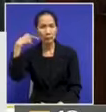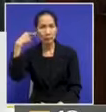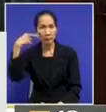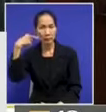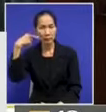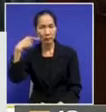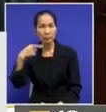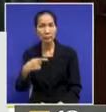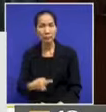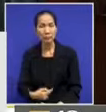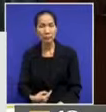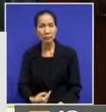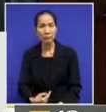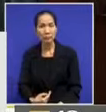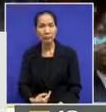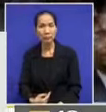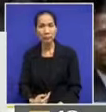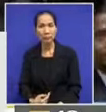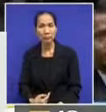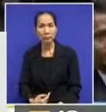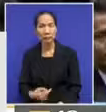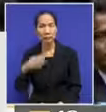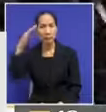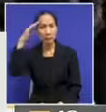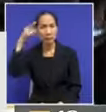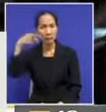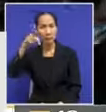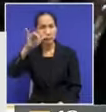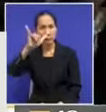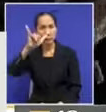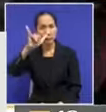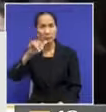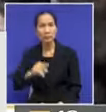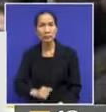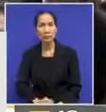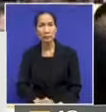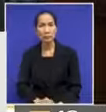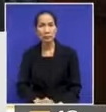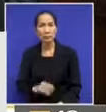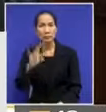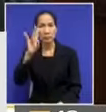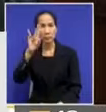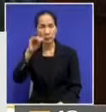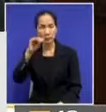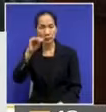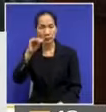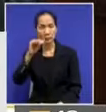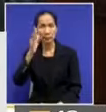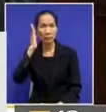ญกลับบ้านเกาะ พลเอกประยุทธ์จันทร์โอชาค่ะ 70นาย